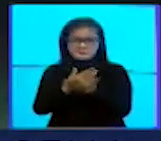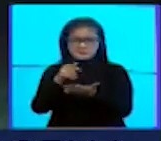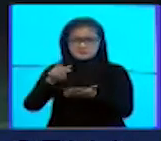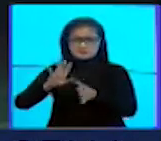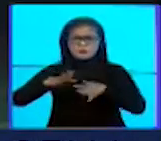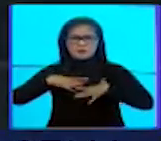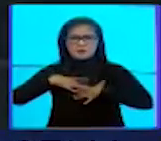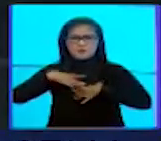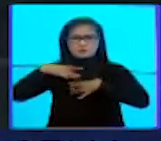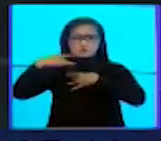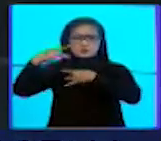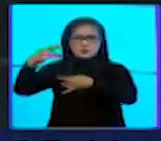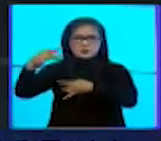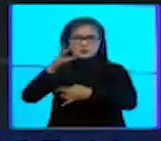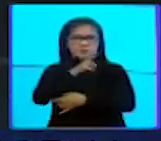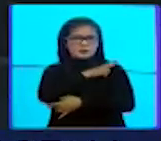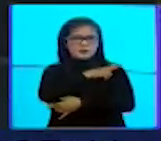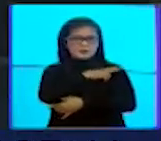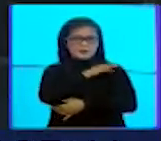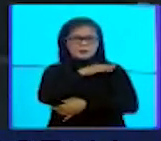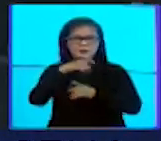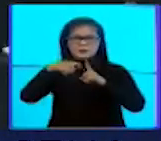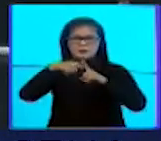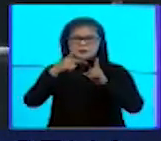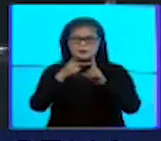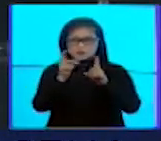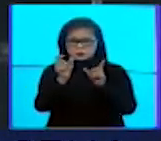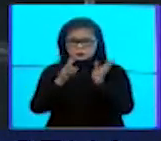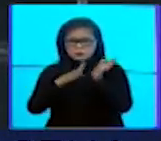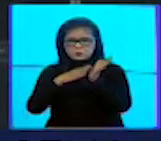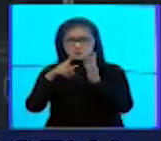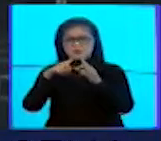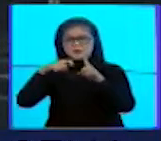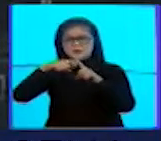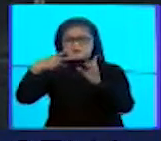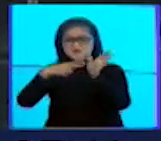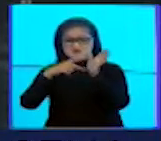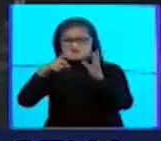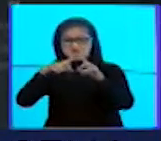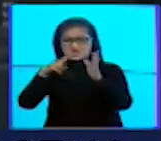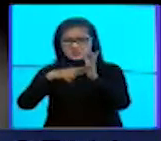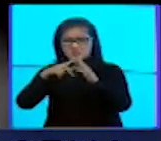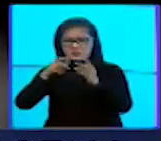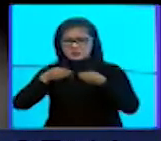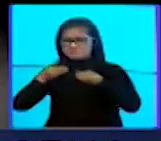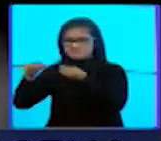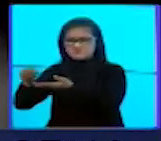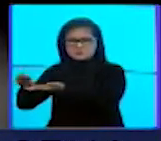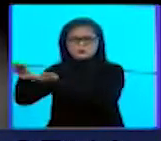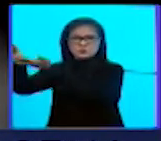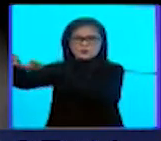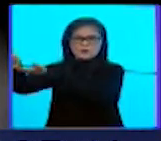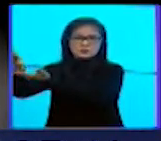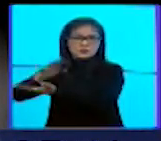prajurit-prajurit Hiu Kencana tersebut mendapatkan tempat terbaik di sisi Tuhan Yang Maha Esa, serta keluarga